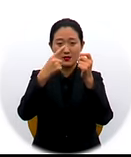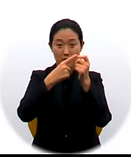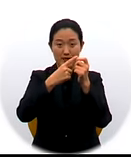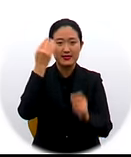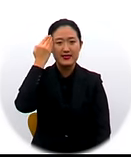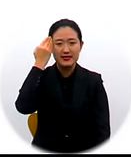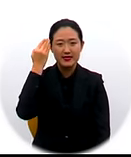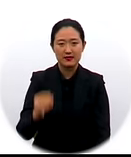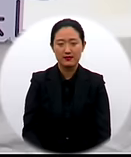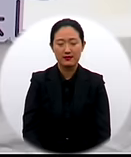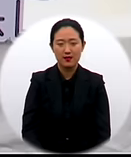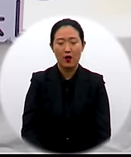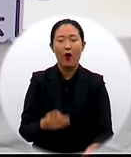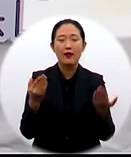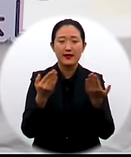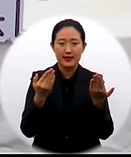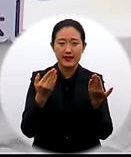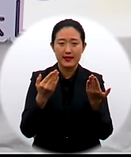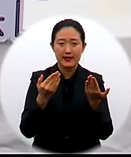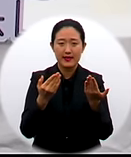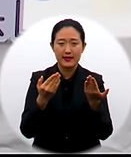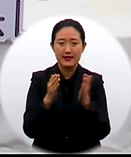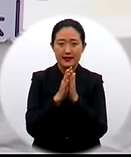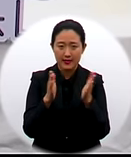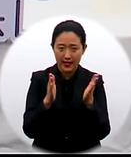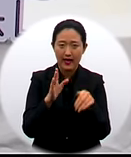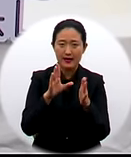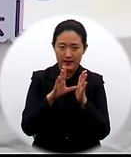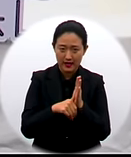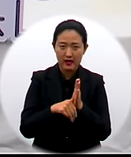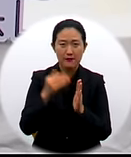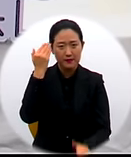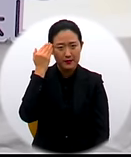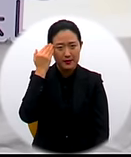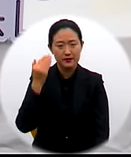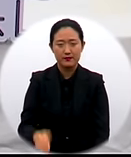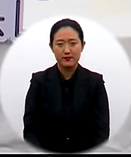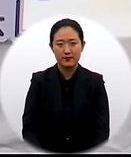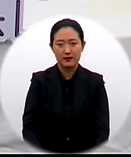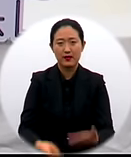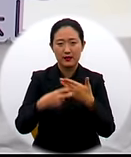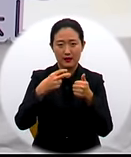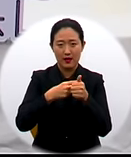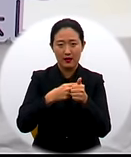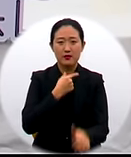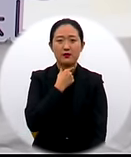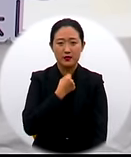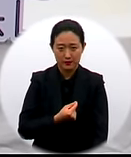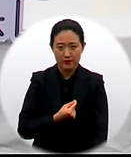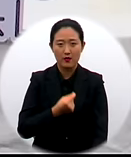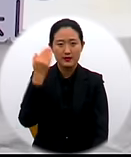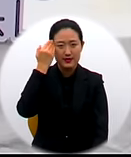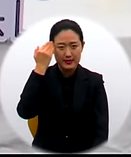수행하는데 알아야 할 정보, 인사이트, 노하우 같은 것들입니다. 의사라는 직무를 소화하기 위해서 필요한 지식이